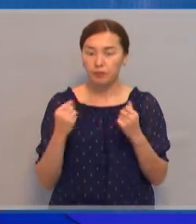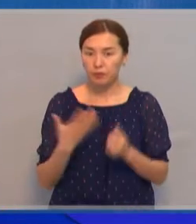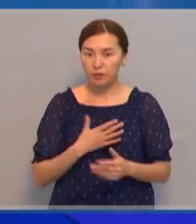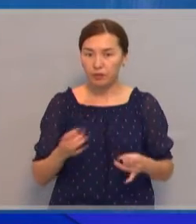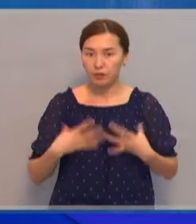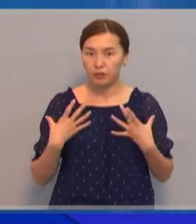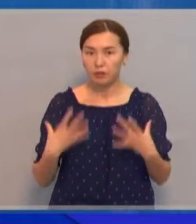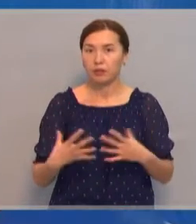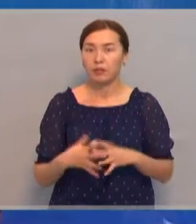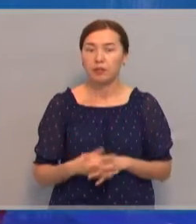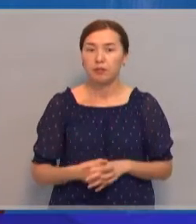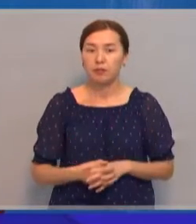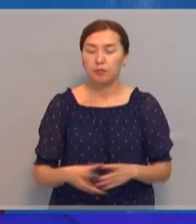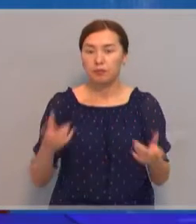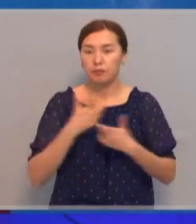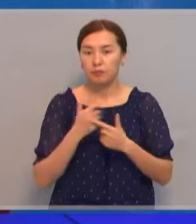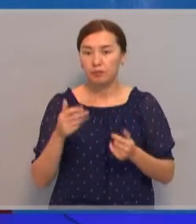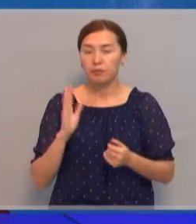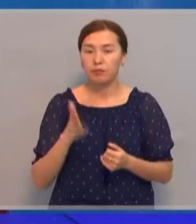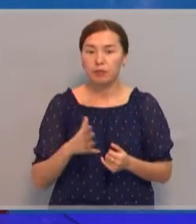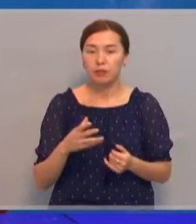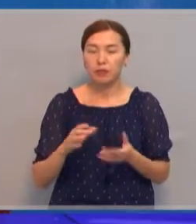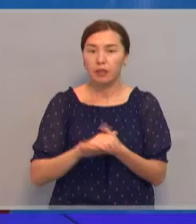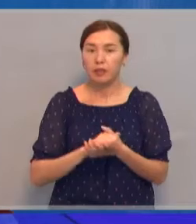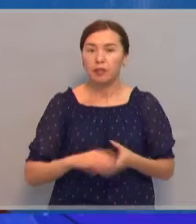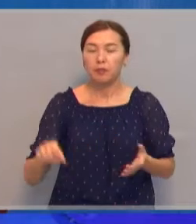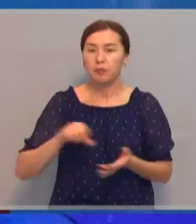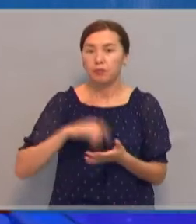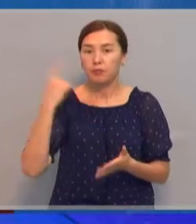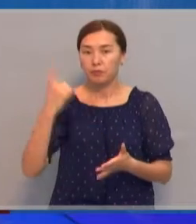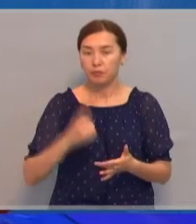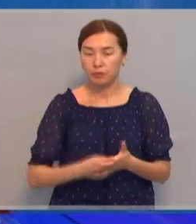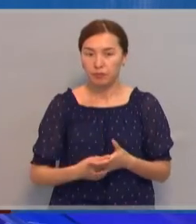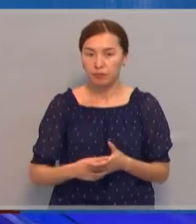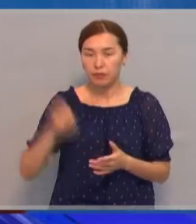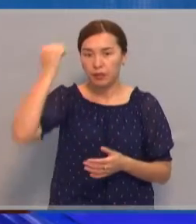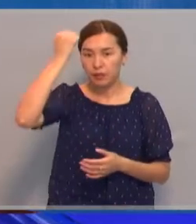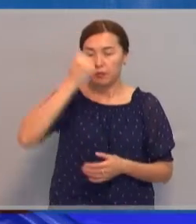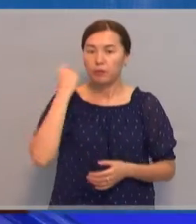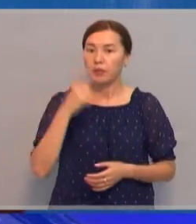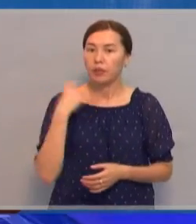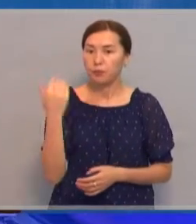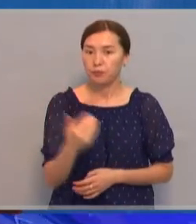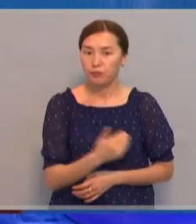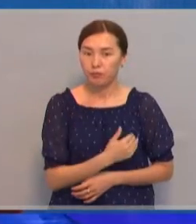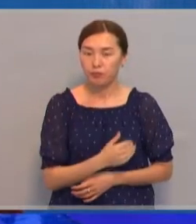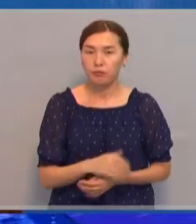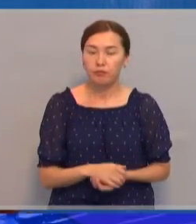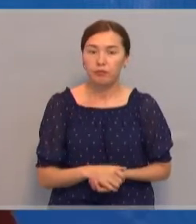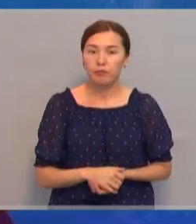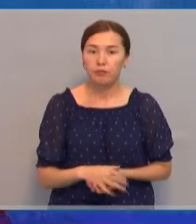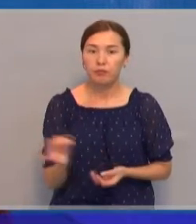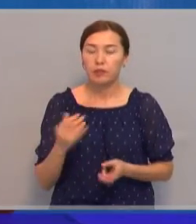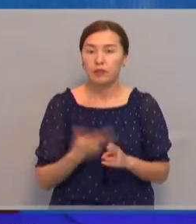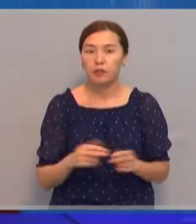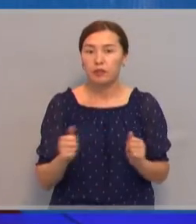төл мерекемізді ескеріп жатқан кәсіподақ ұйымы сенім, кәсіподақ ұйымына рахметімді айтқым келеді.